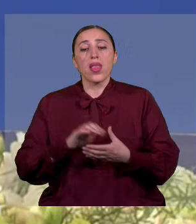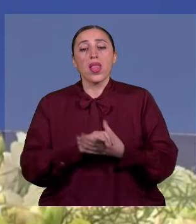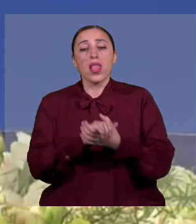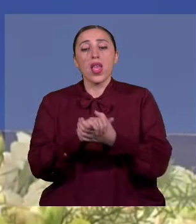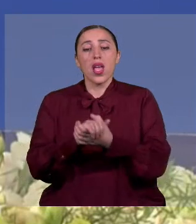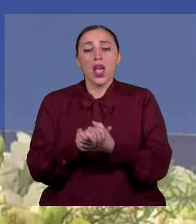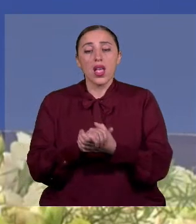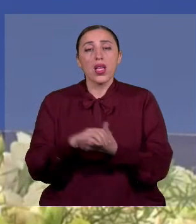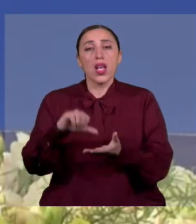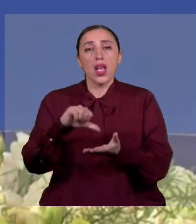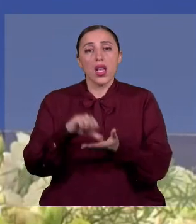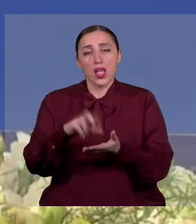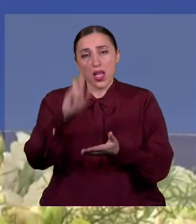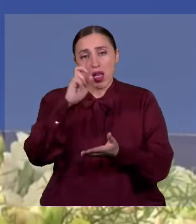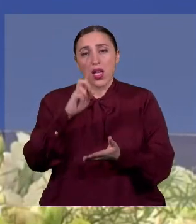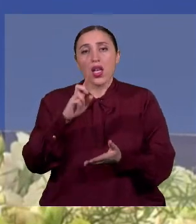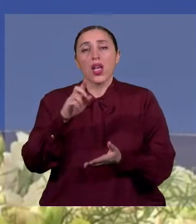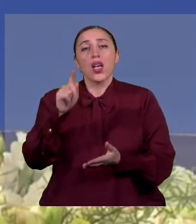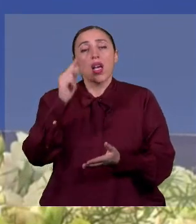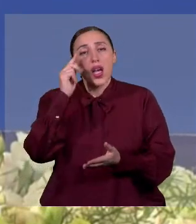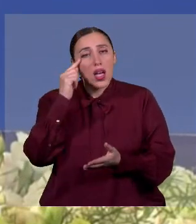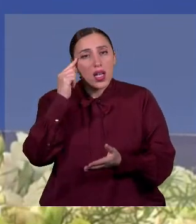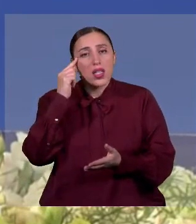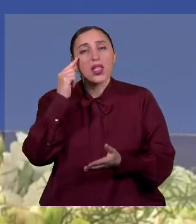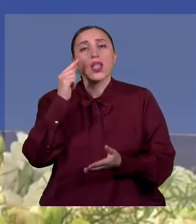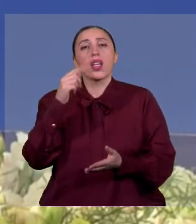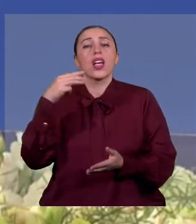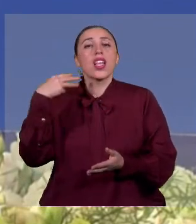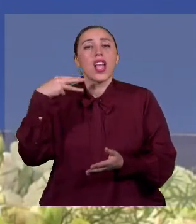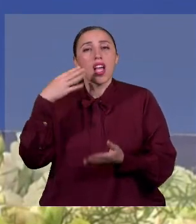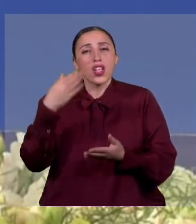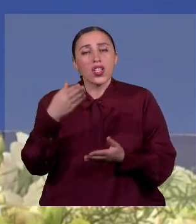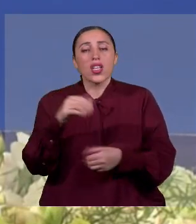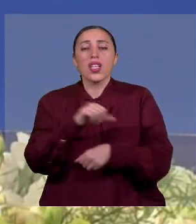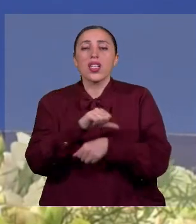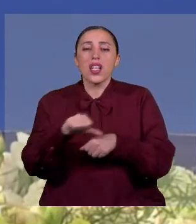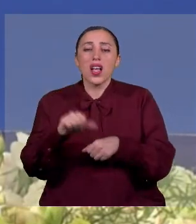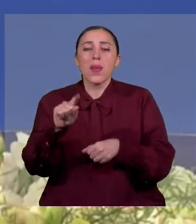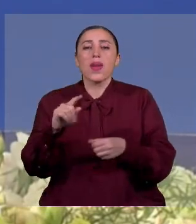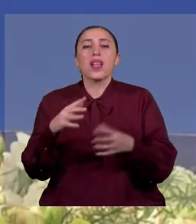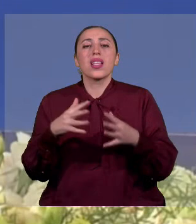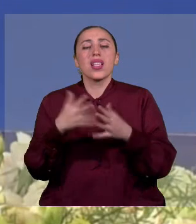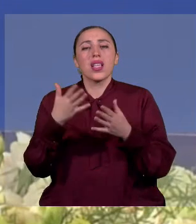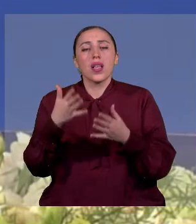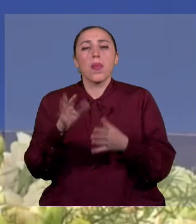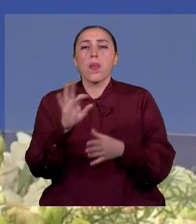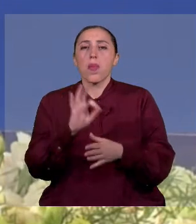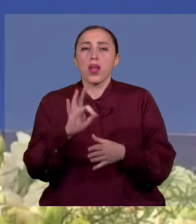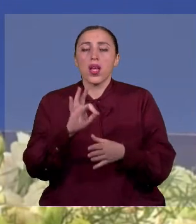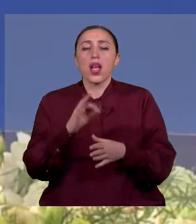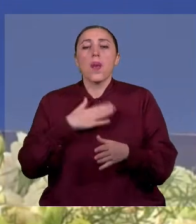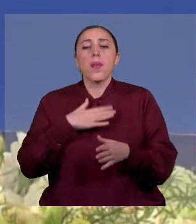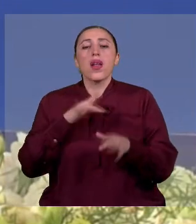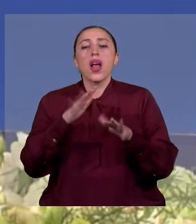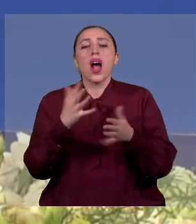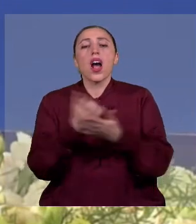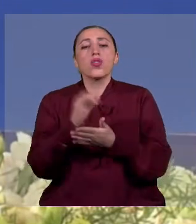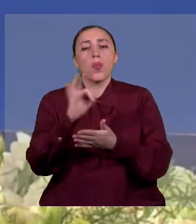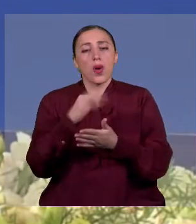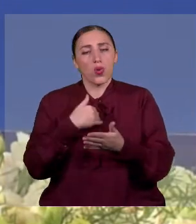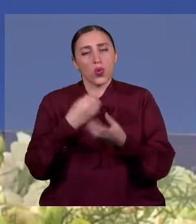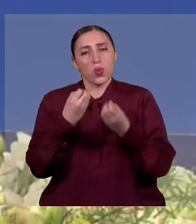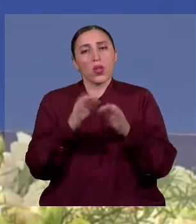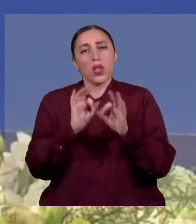անդամների Ղրղստանի ու Տաջիկստանի սահմանային էսկալացիայի մասին։ Պետք է խոսեմ նաև մեր հաջողված գործողությունների մասին, նկատի